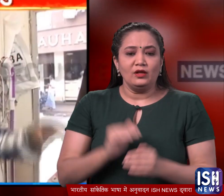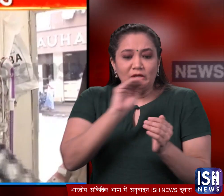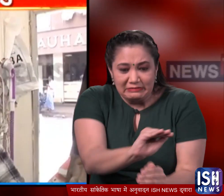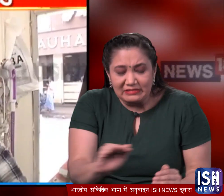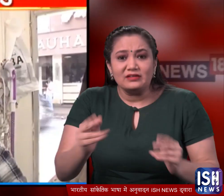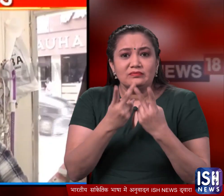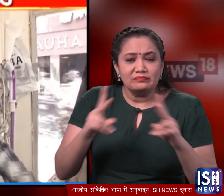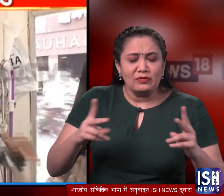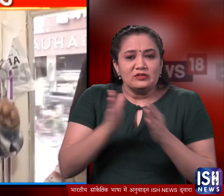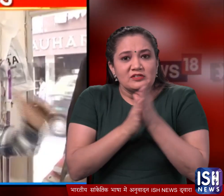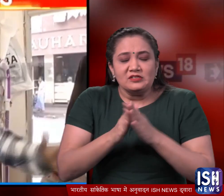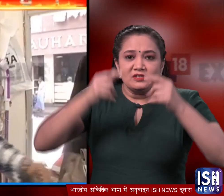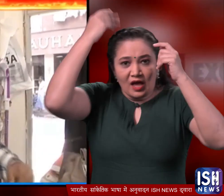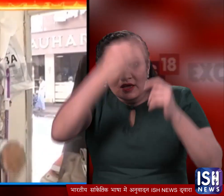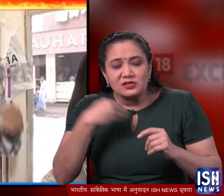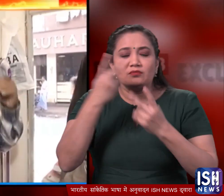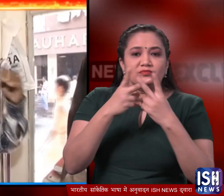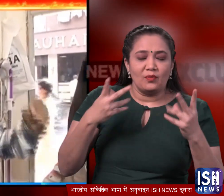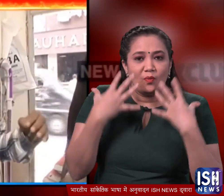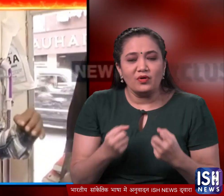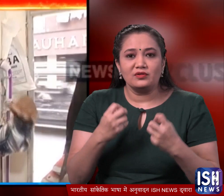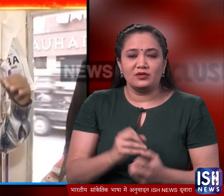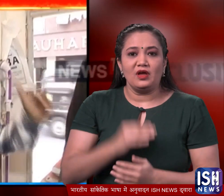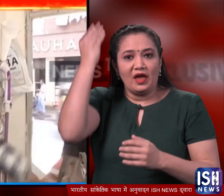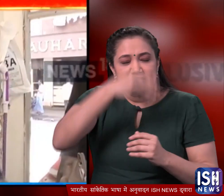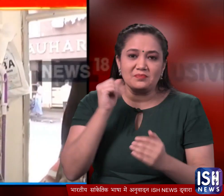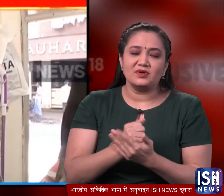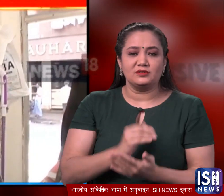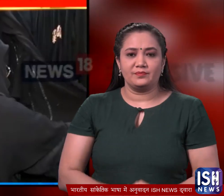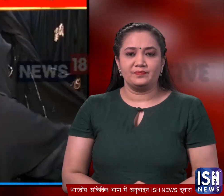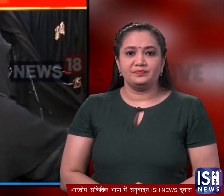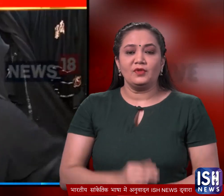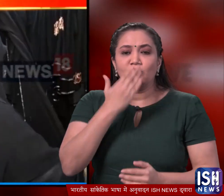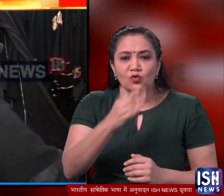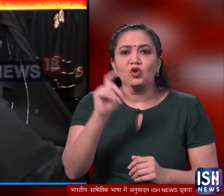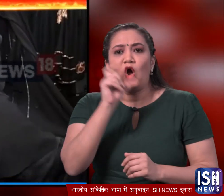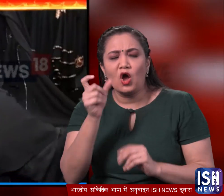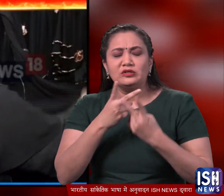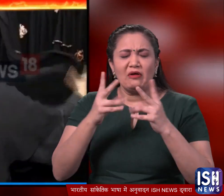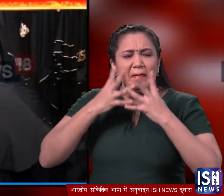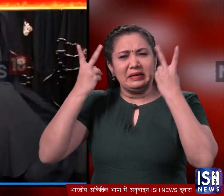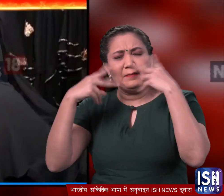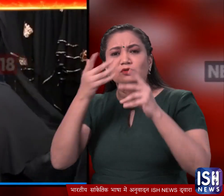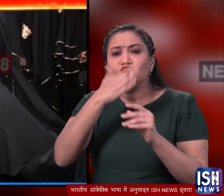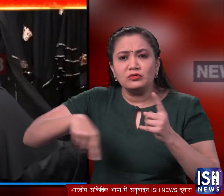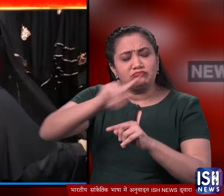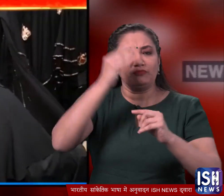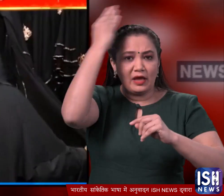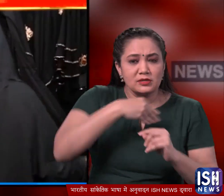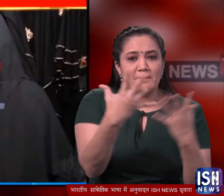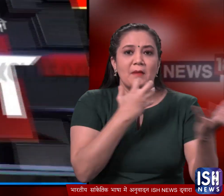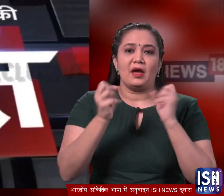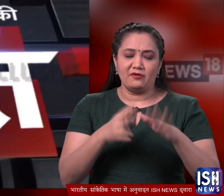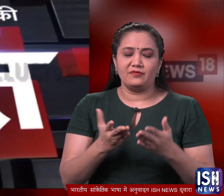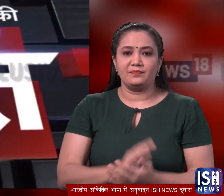छोटे छोटे बच्चों में भी वो जज्बात आ गया है कि मैं हिजाब पहनूं। बताया गया कि स्कूल और कॉलेज से बड़ी संख्या में छात्राएं